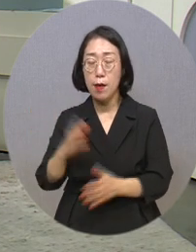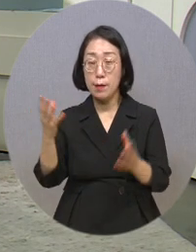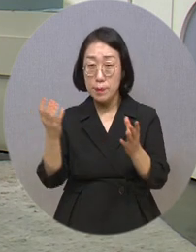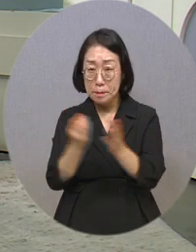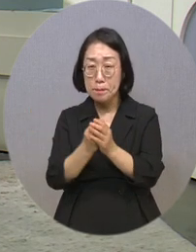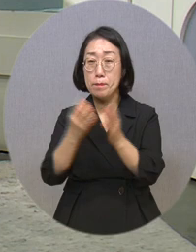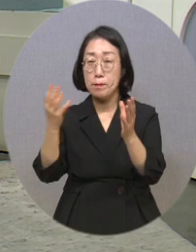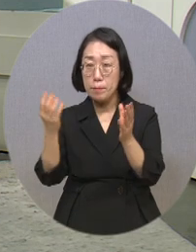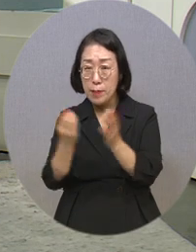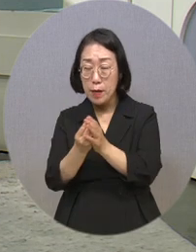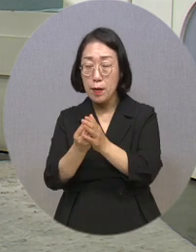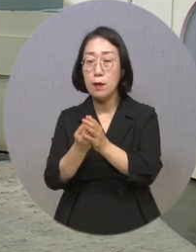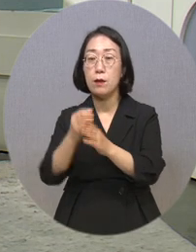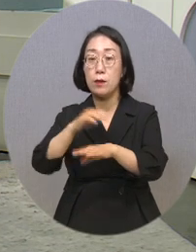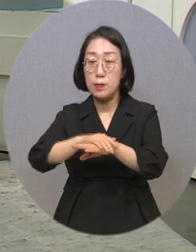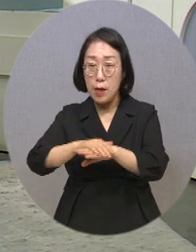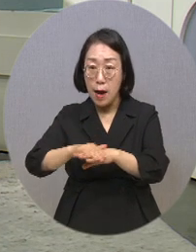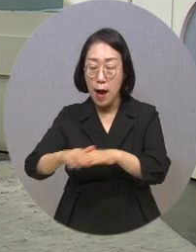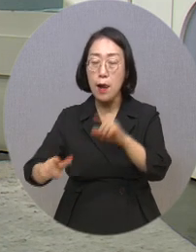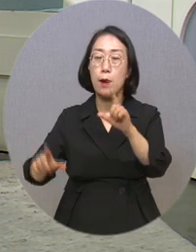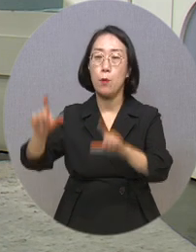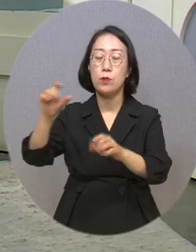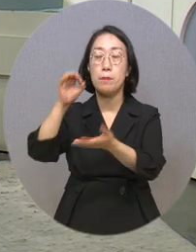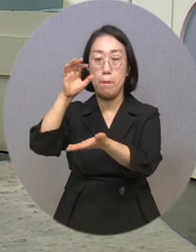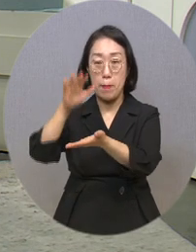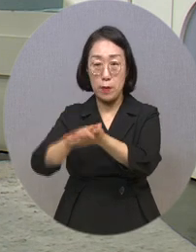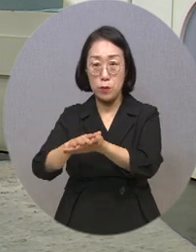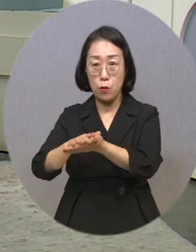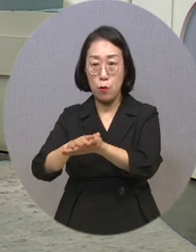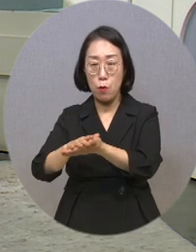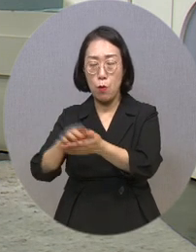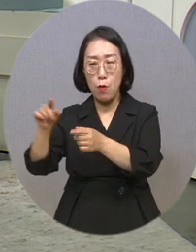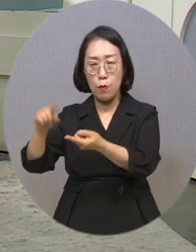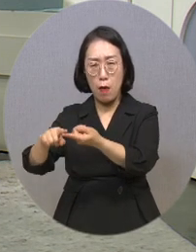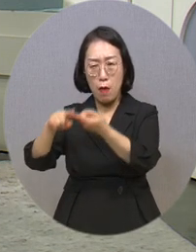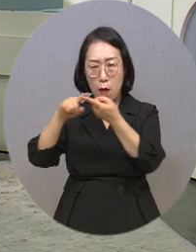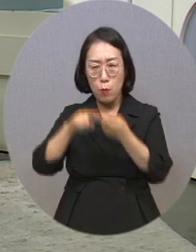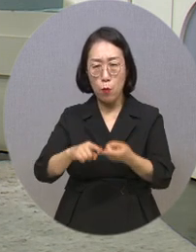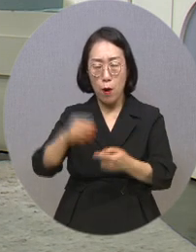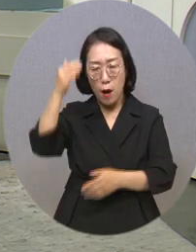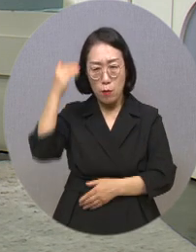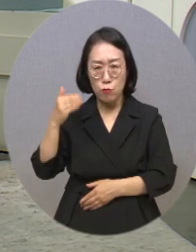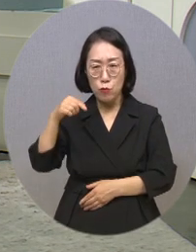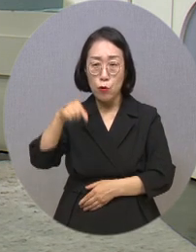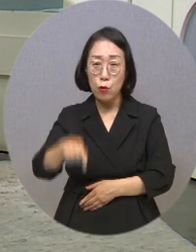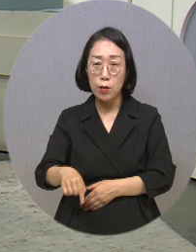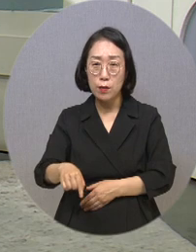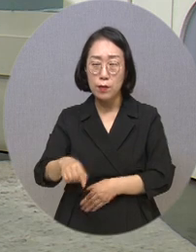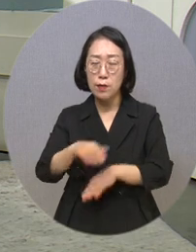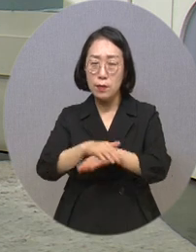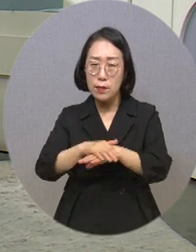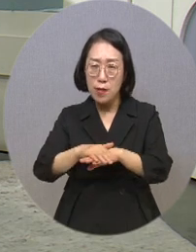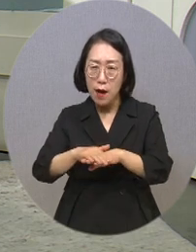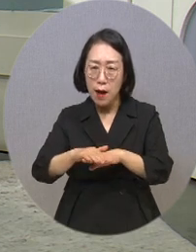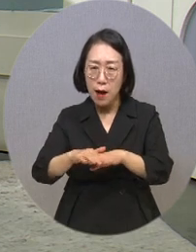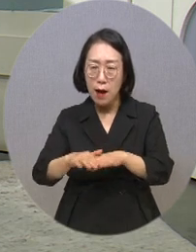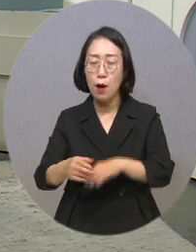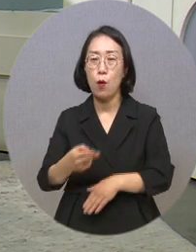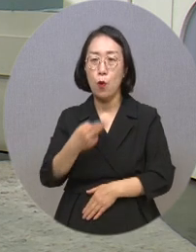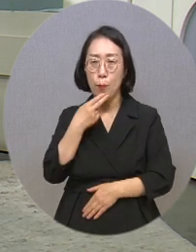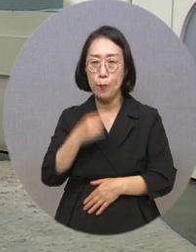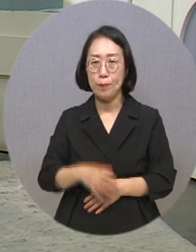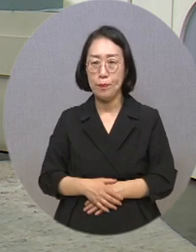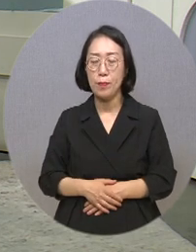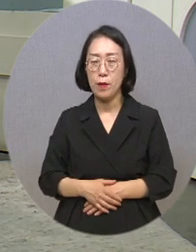잘 이루어지고 있는 모습을 볼 수가 있어요. 네. 근데 우리나라는 아직은 크게 눈에 뜨이지 않는다 이 말이에요. 그러니까 그게